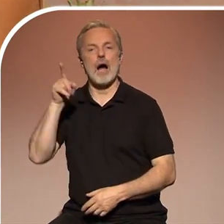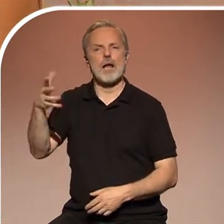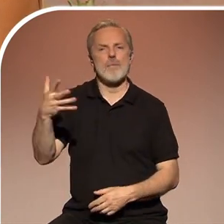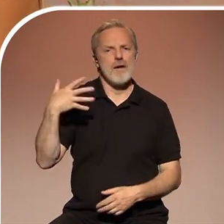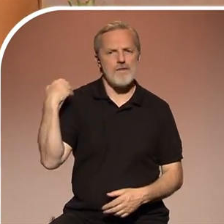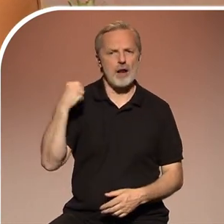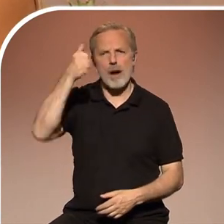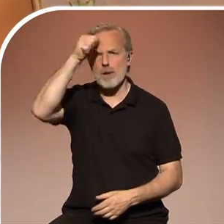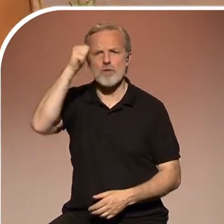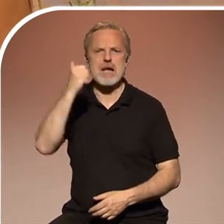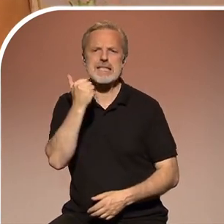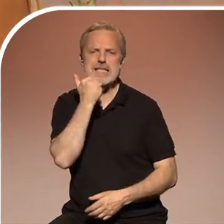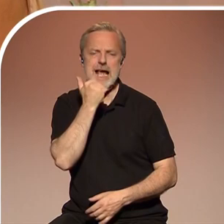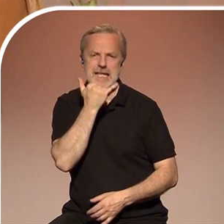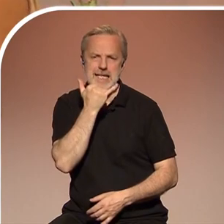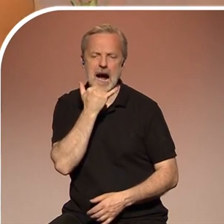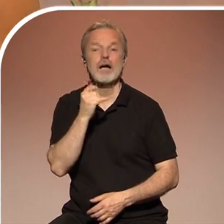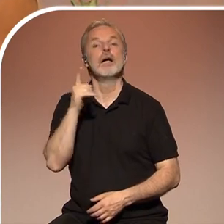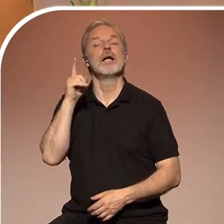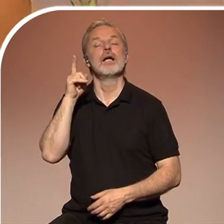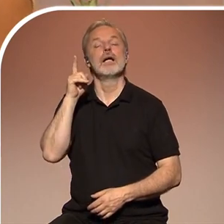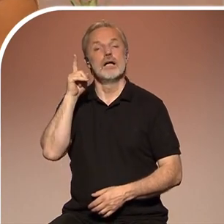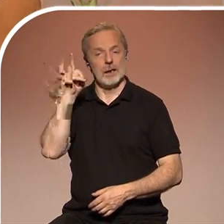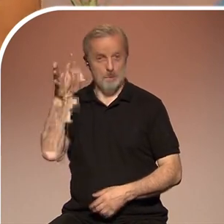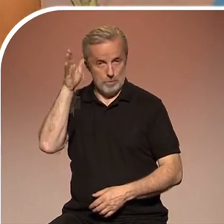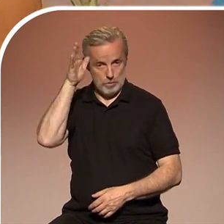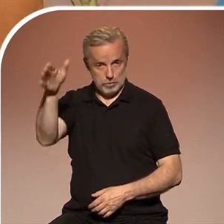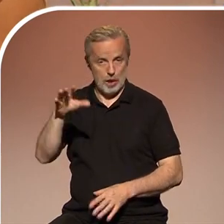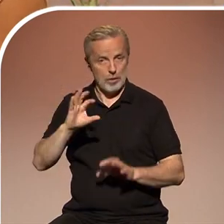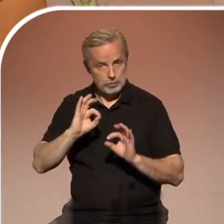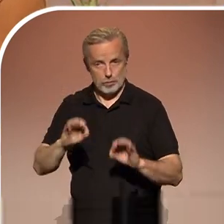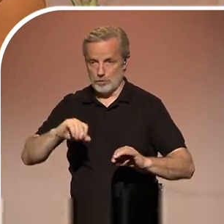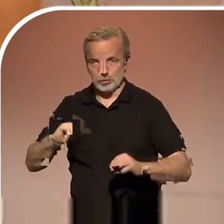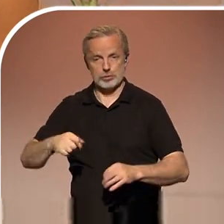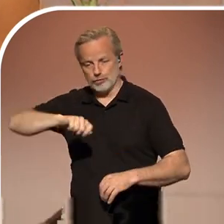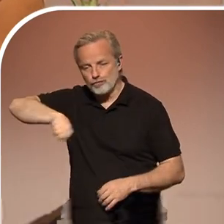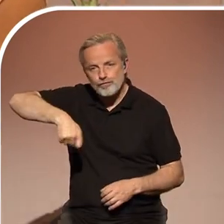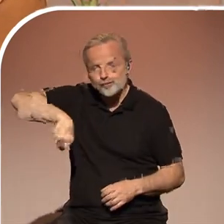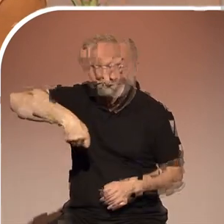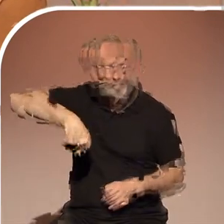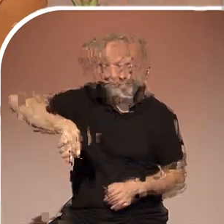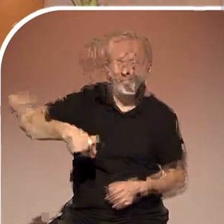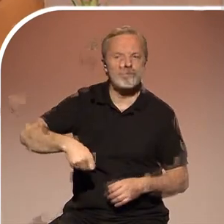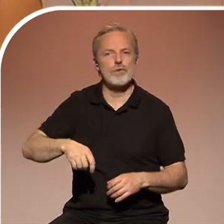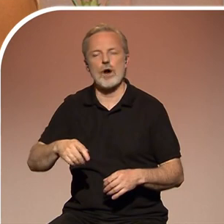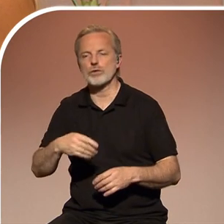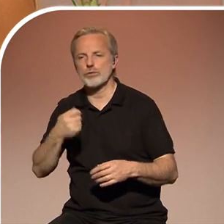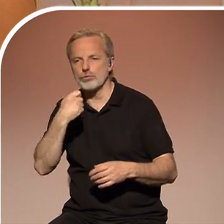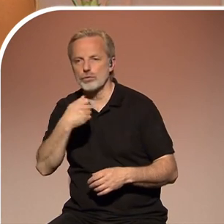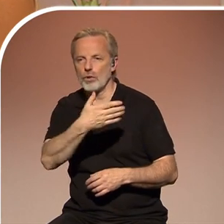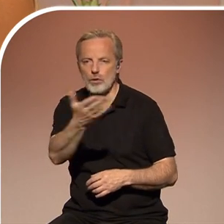Zdeňka, tak tam bude kulinářská show, že se tam budou moc ty lidi podívat, jak se